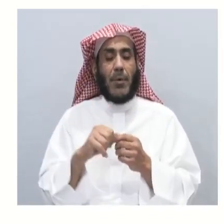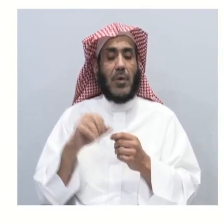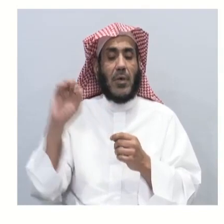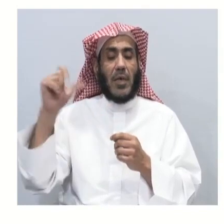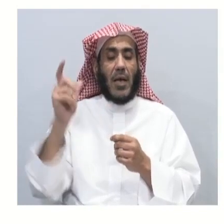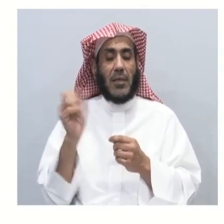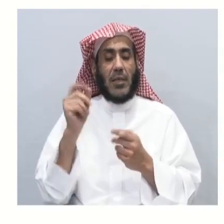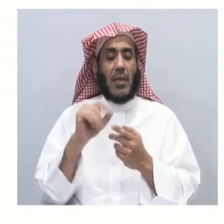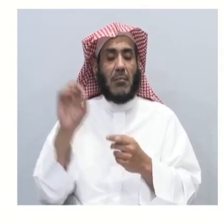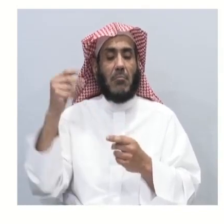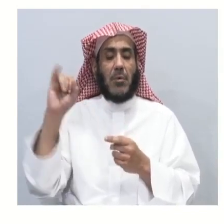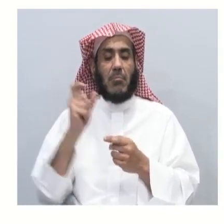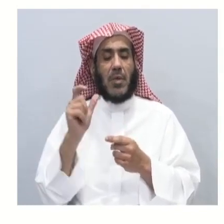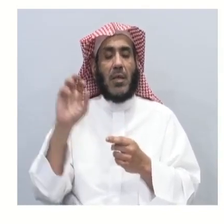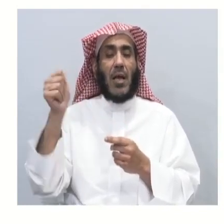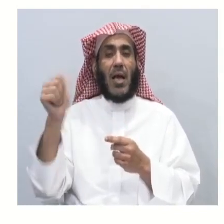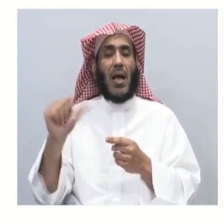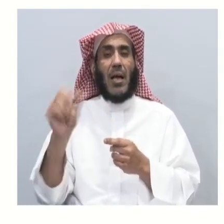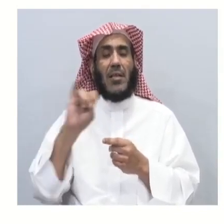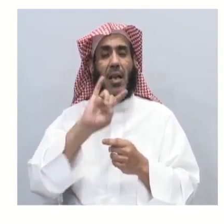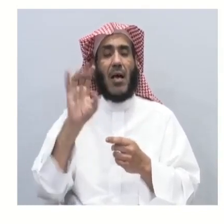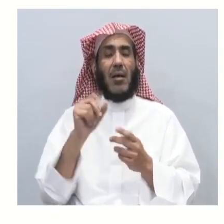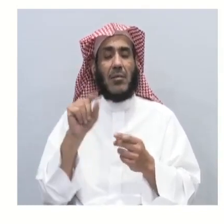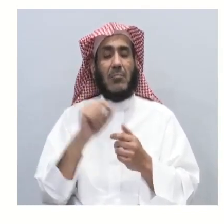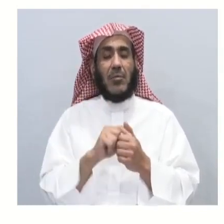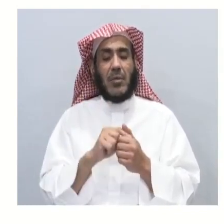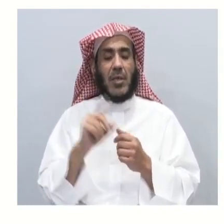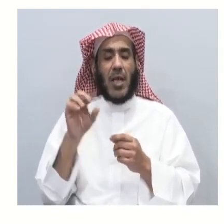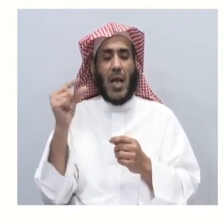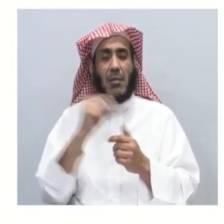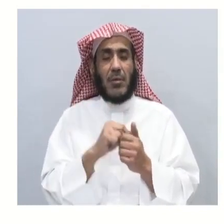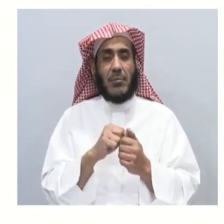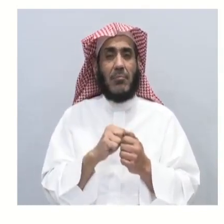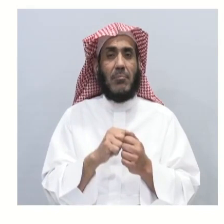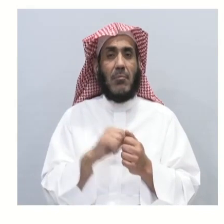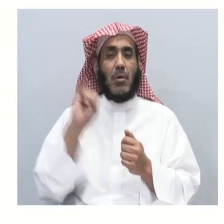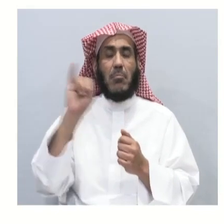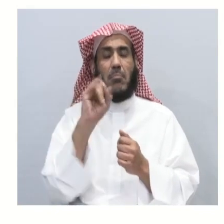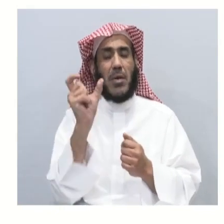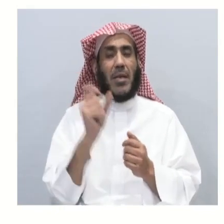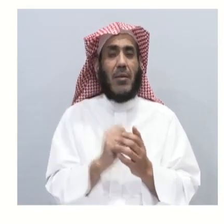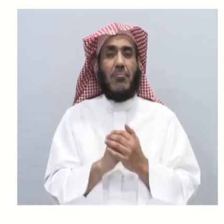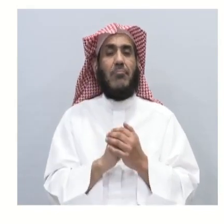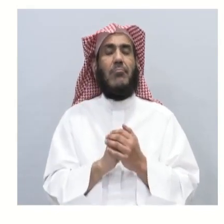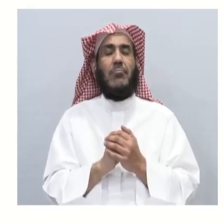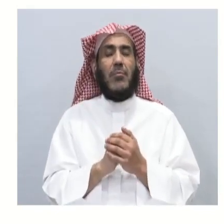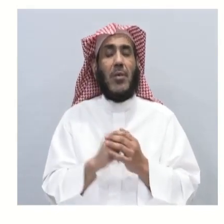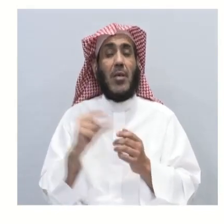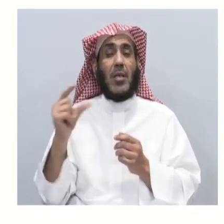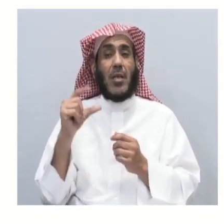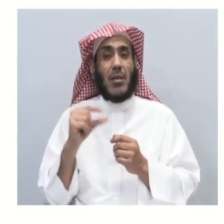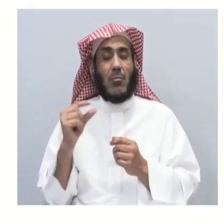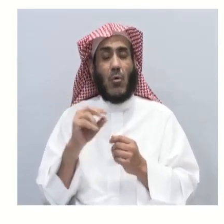لن، ممن، أن، لا. أحسنتم، إذن هي كلمة ممن، هذه